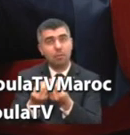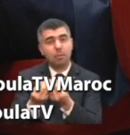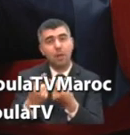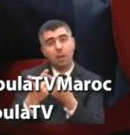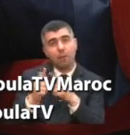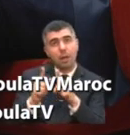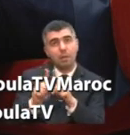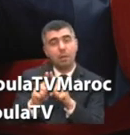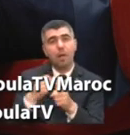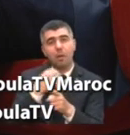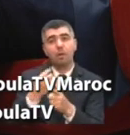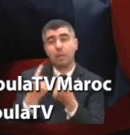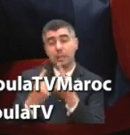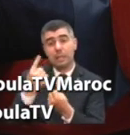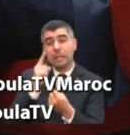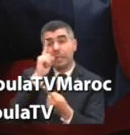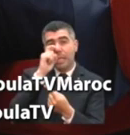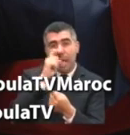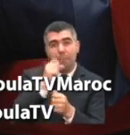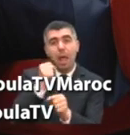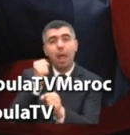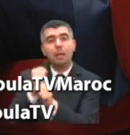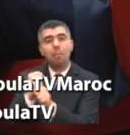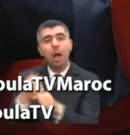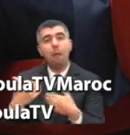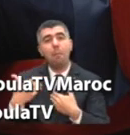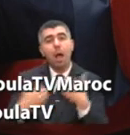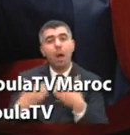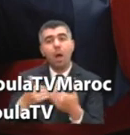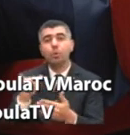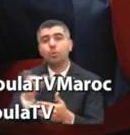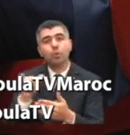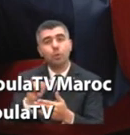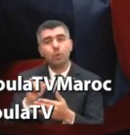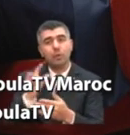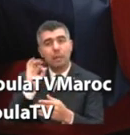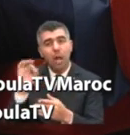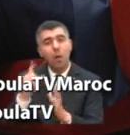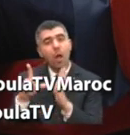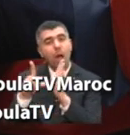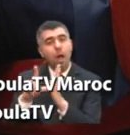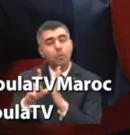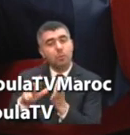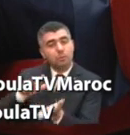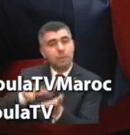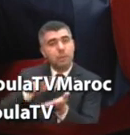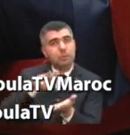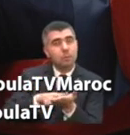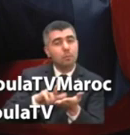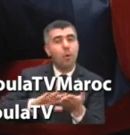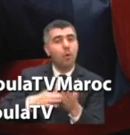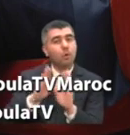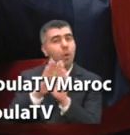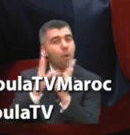بلائحة المخاطر التي تهدد الأشخاص في وضعية إعاقة عند الشغل. فإذا هذا هو الباكيج اللي بغينا نقولوا